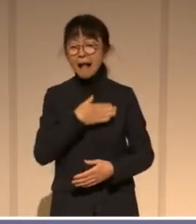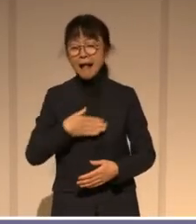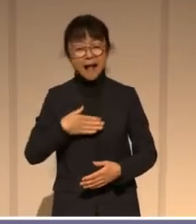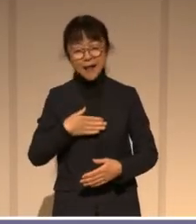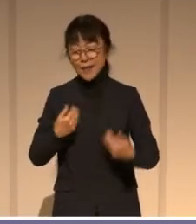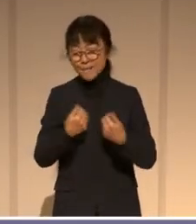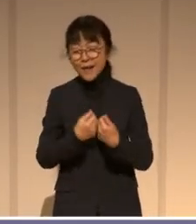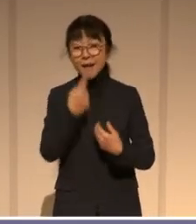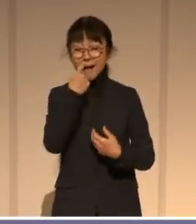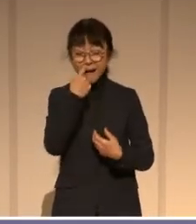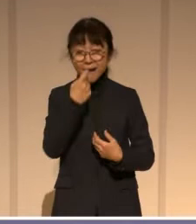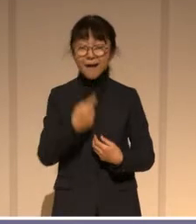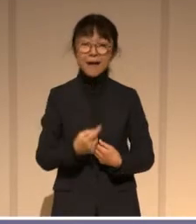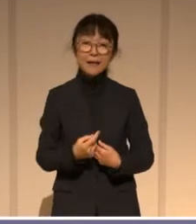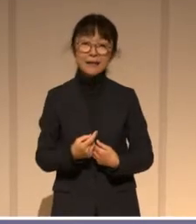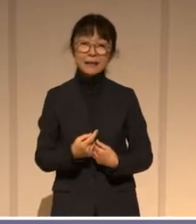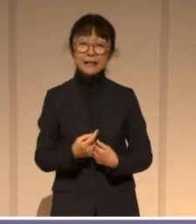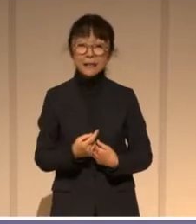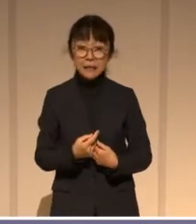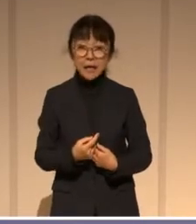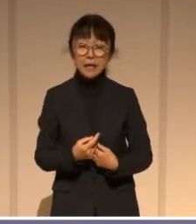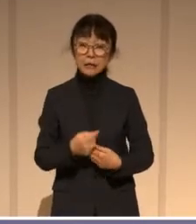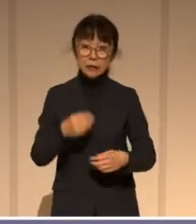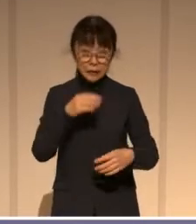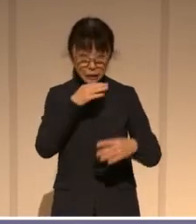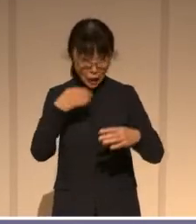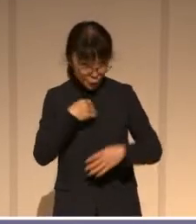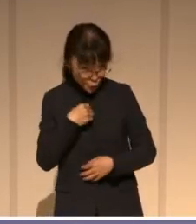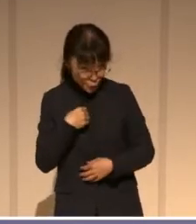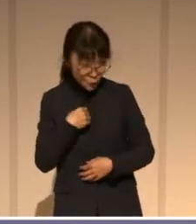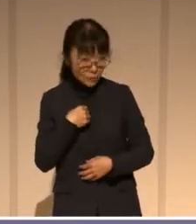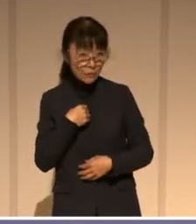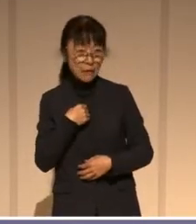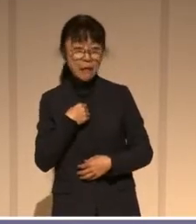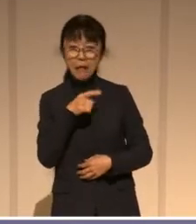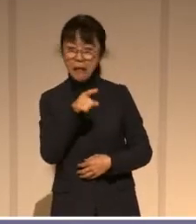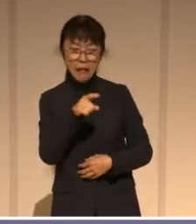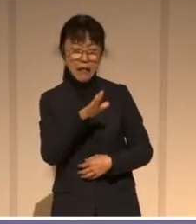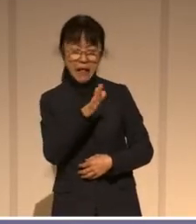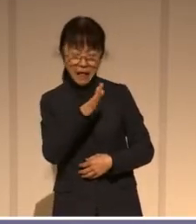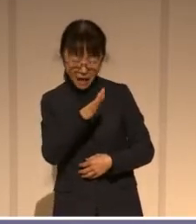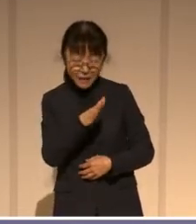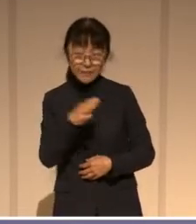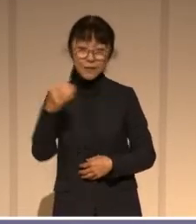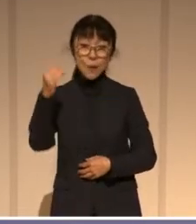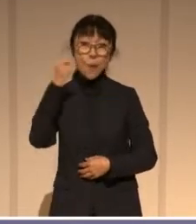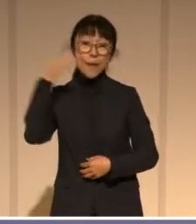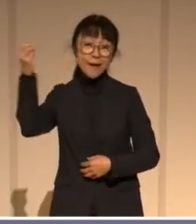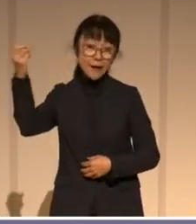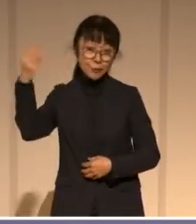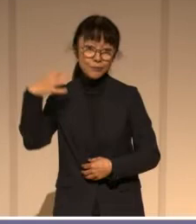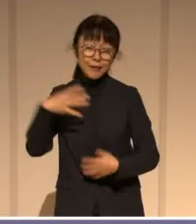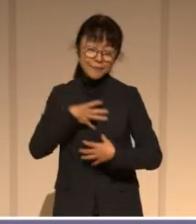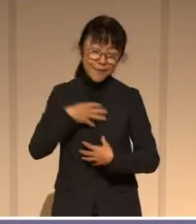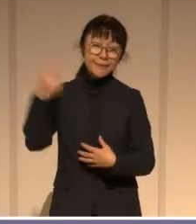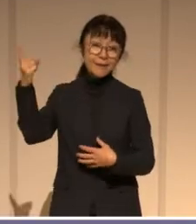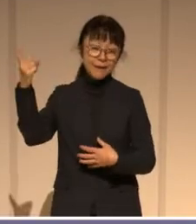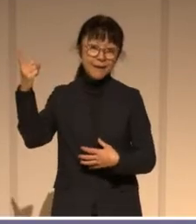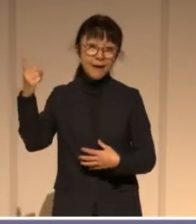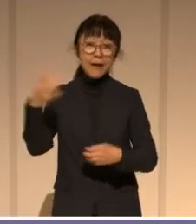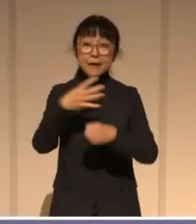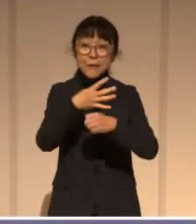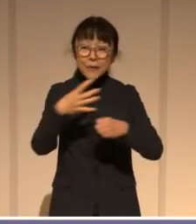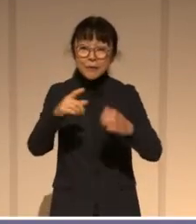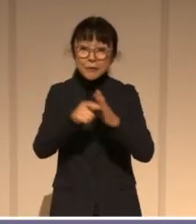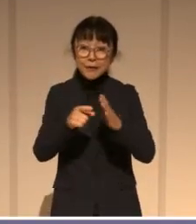心配されたんです楽器老けるのとか土間やさあさにあるけど大丈夫なのっていうふうにすごく心配されて4年生の